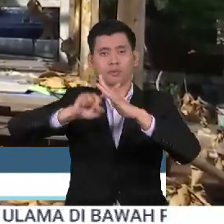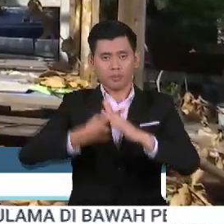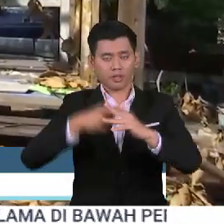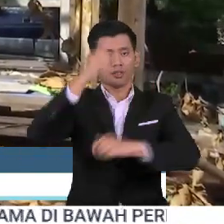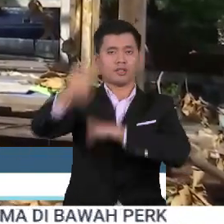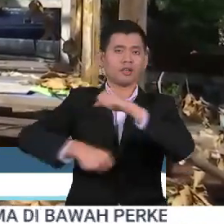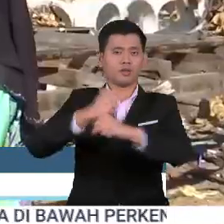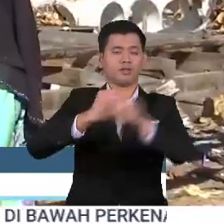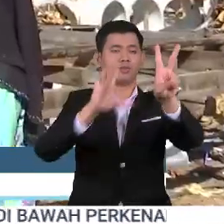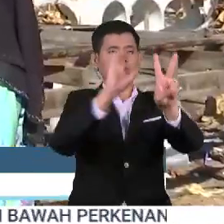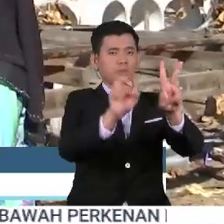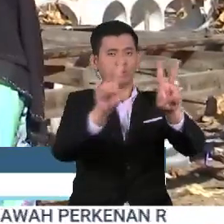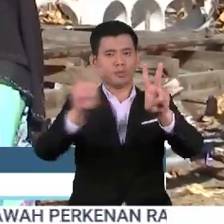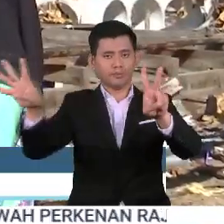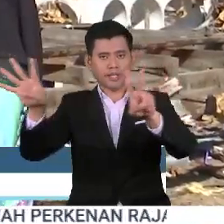depan